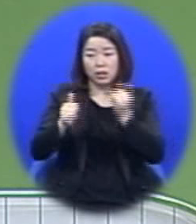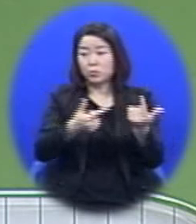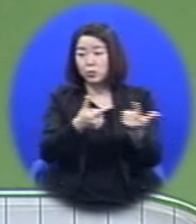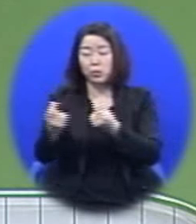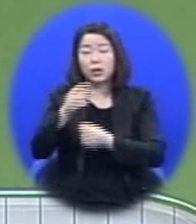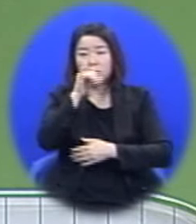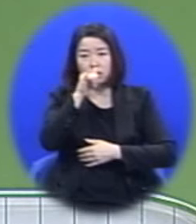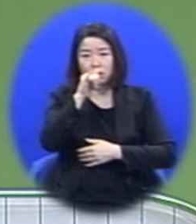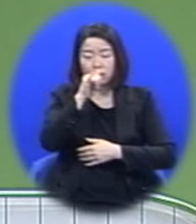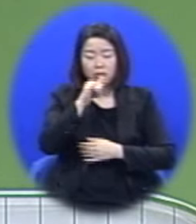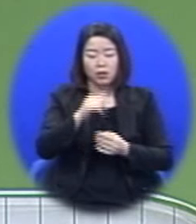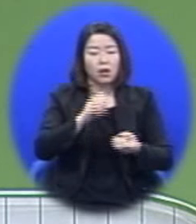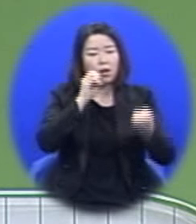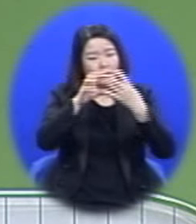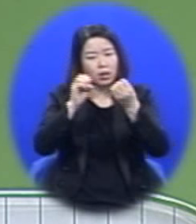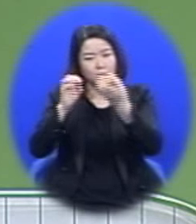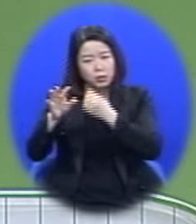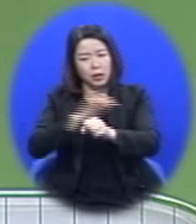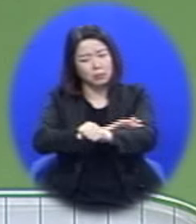술술술 대답 다 합니다.